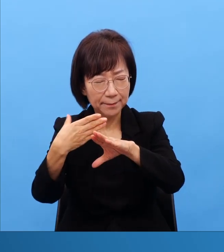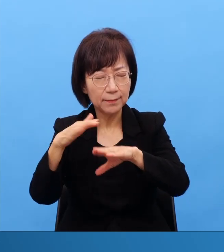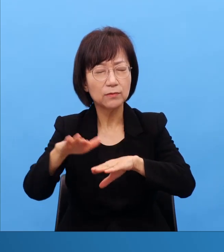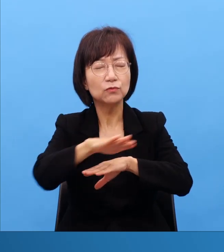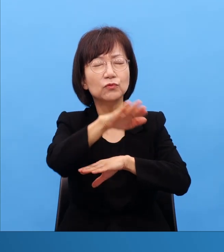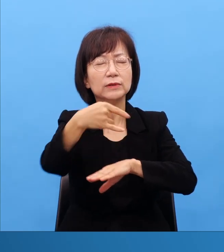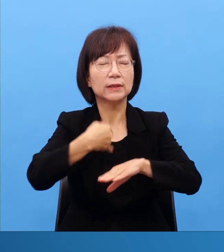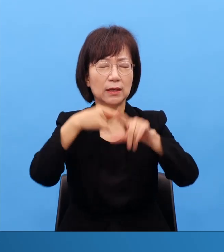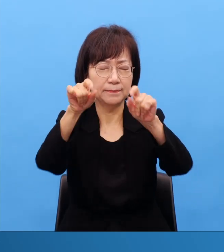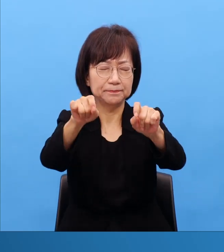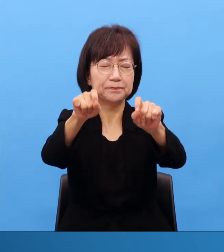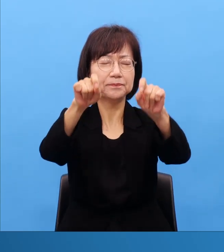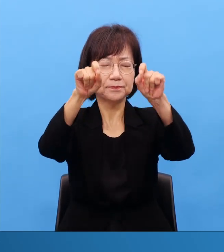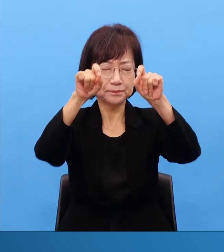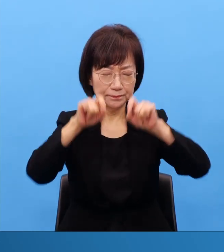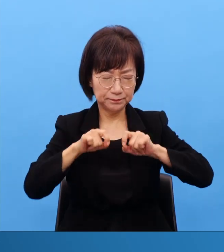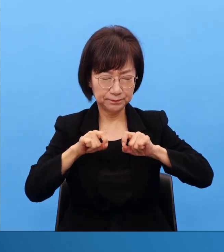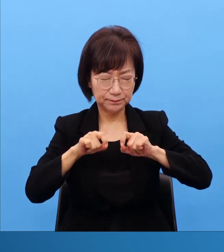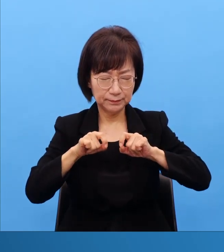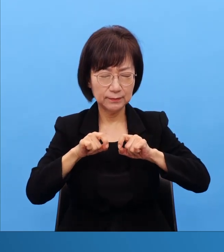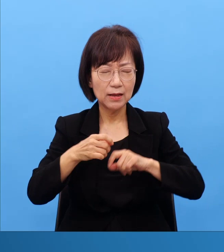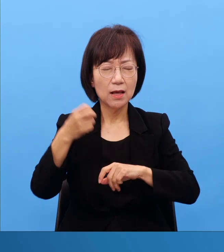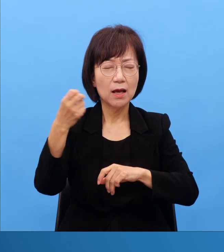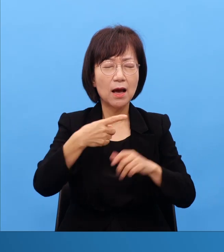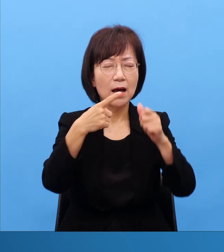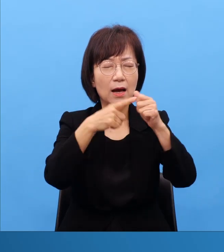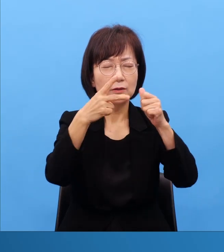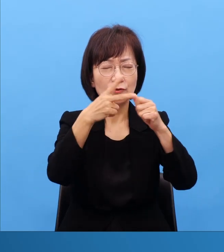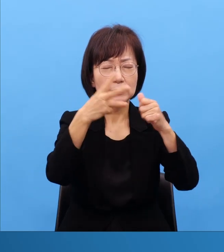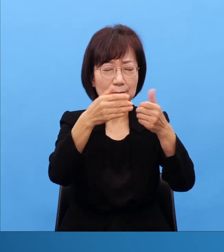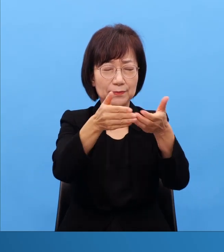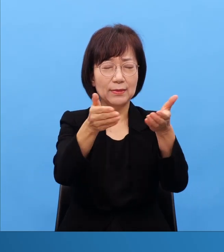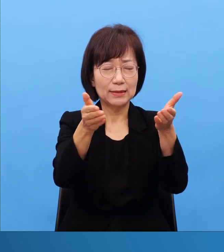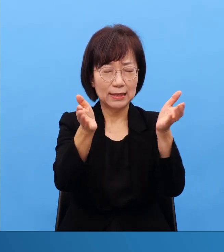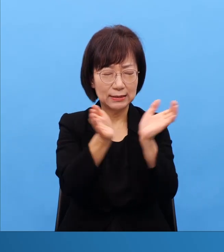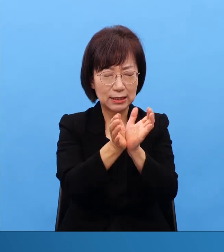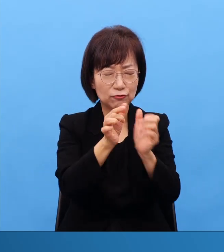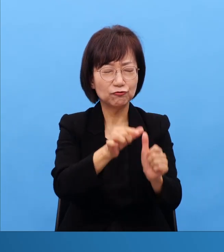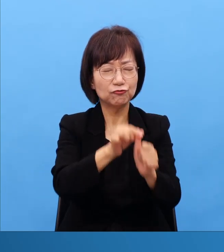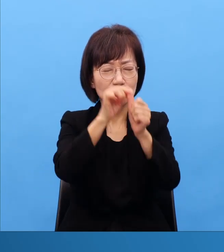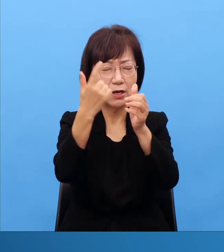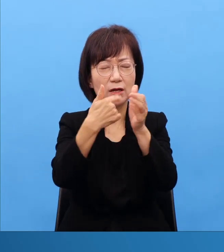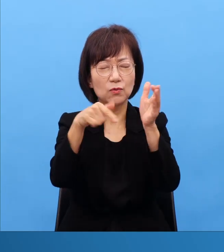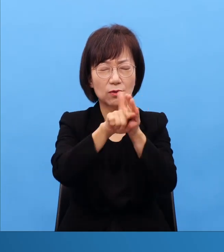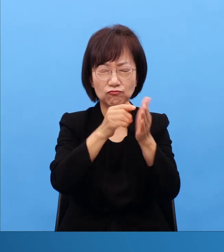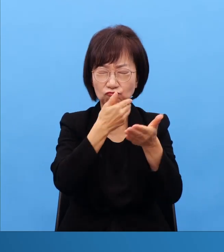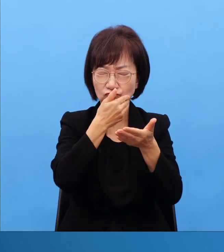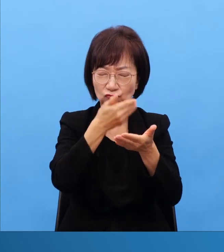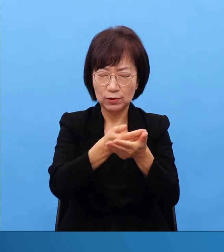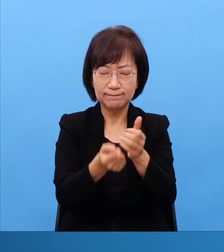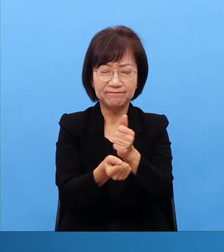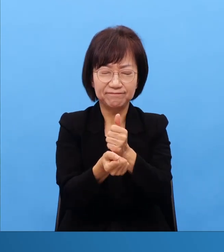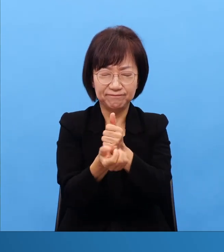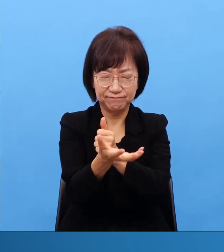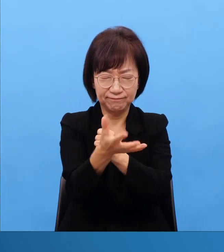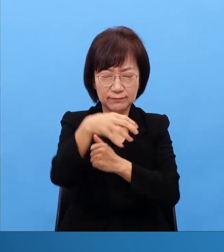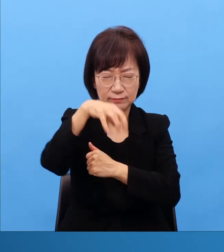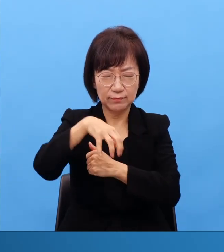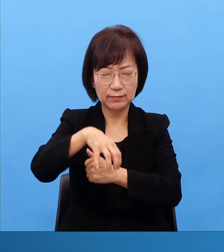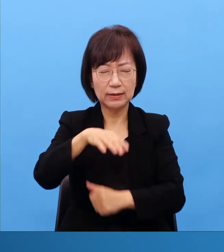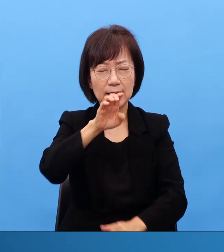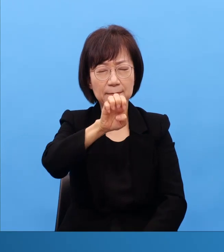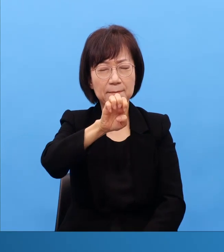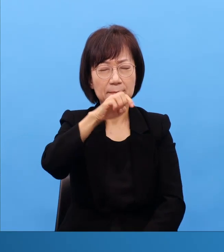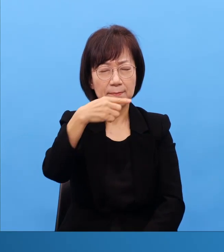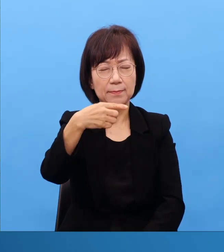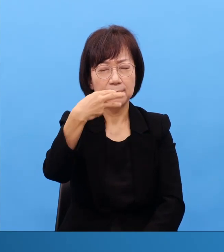보여주사 3단체 살리는 플랫폼이 세팅되는 성전이 되게 하옵소서. Please also reveal to all the believers